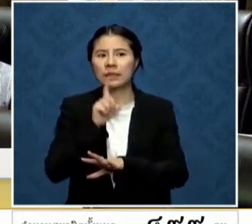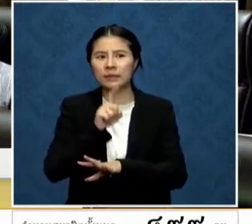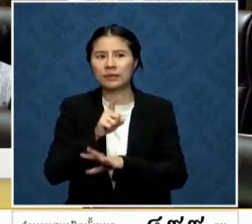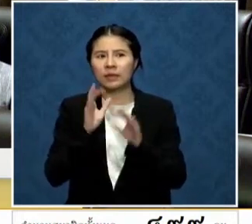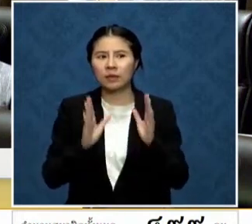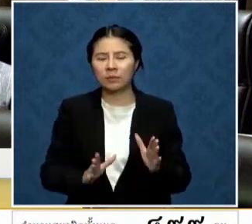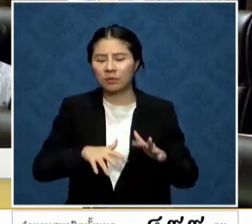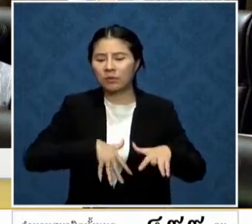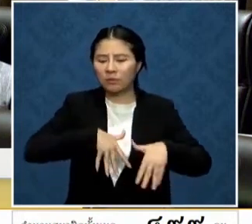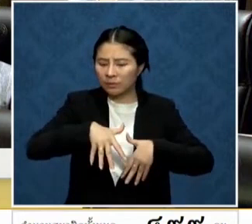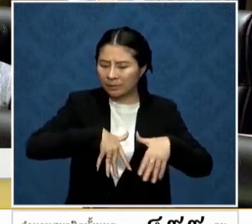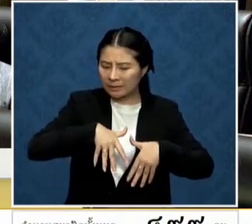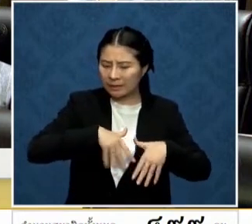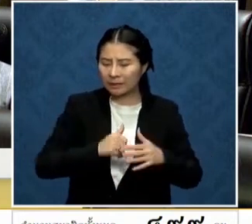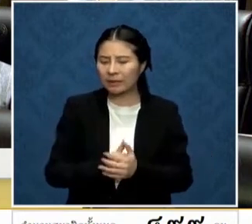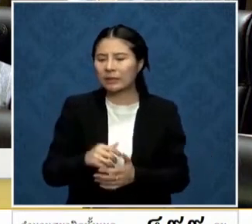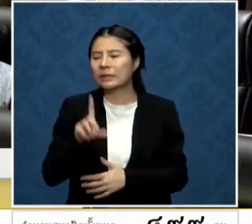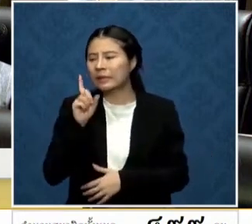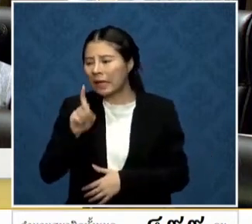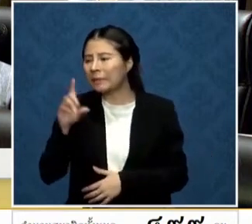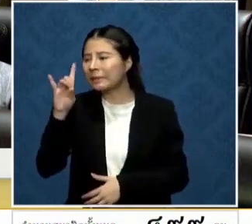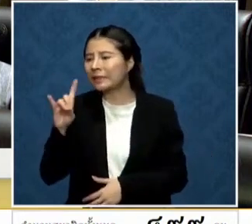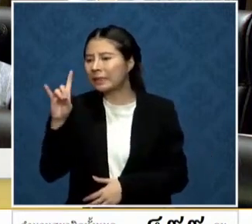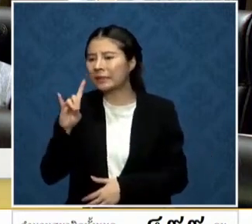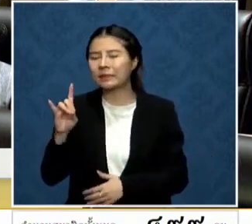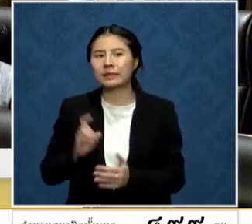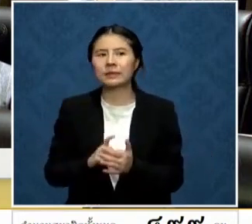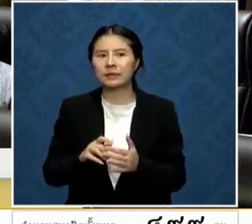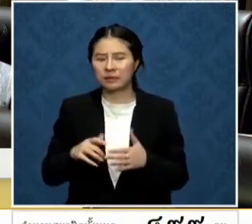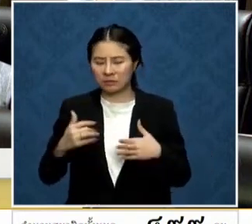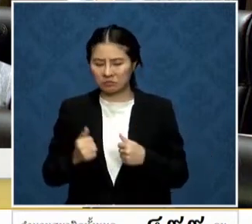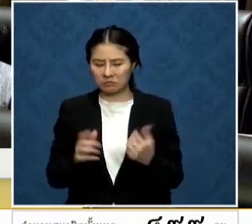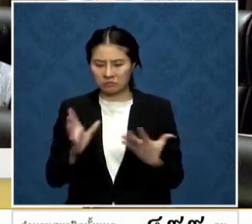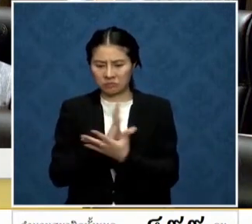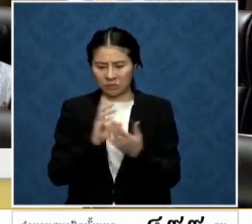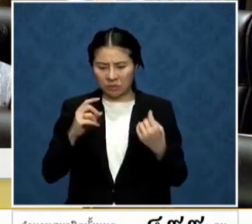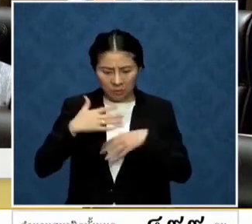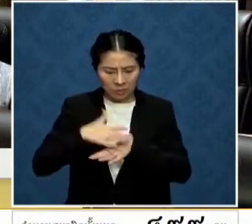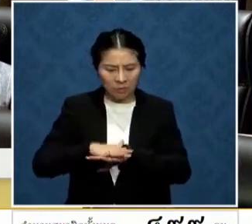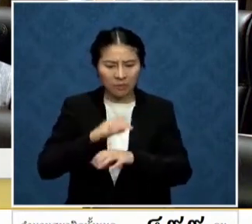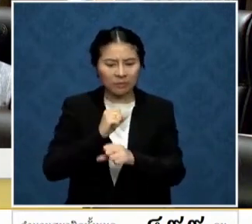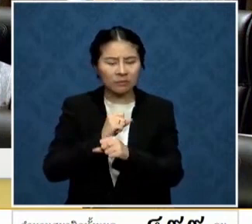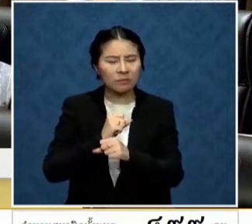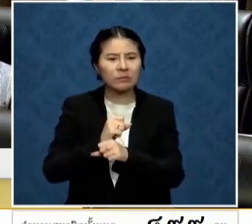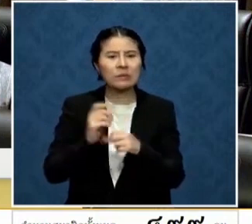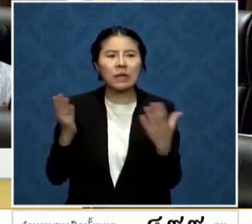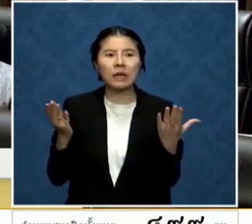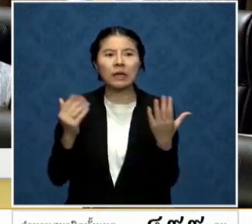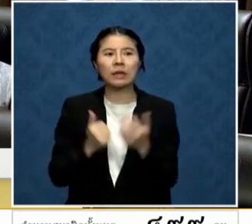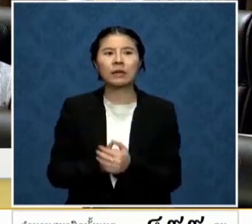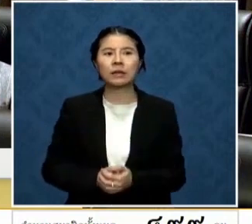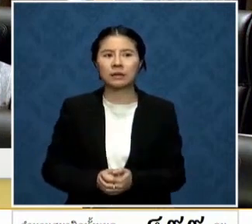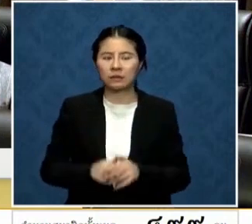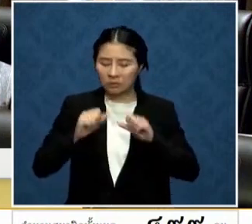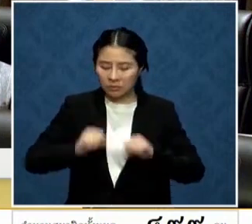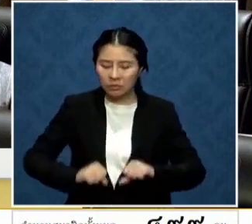หรือถามคนหรือถามสัตว์ป่าก็ได้ถ้าถามได้ว่าการอยู่ร่วมกันอย่างสันติในพื้นที่เดียวกันน่ะหน้าตาเป็นอย่างไไรเคยทำagreement